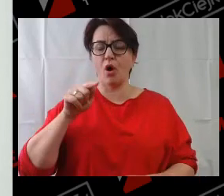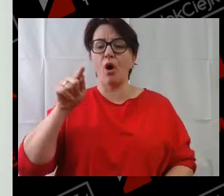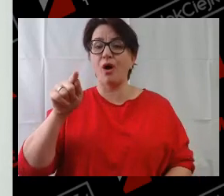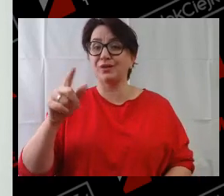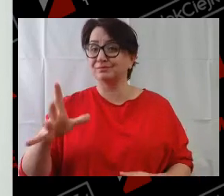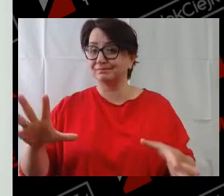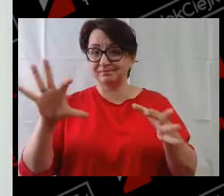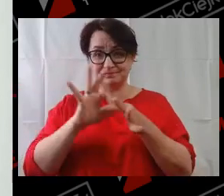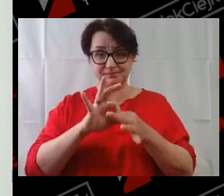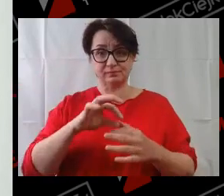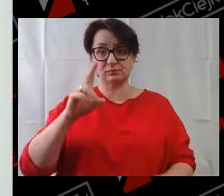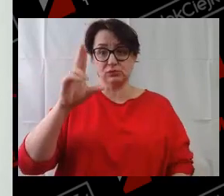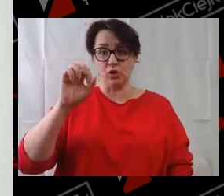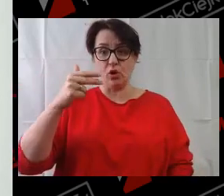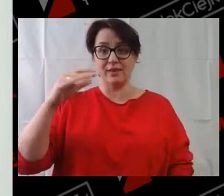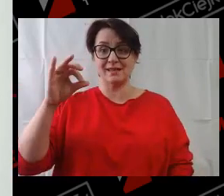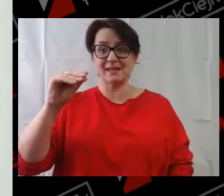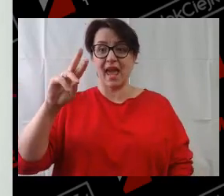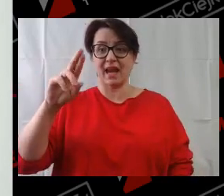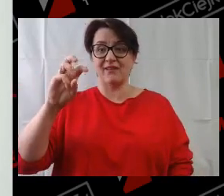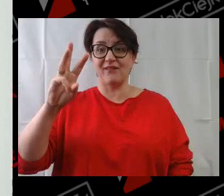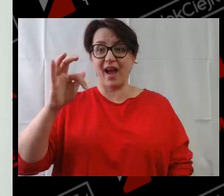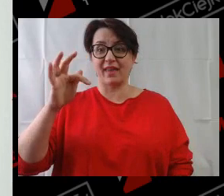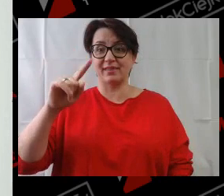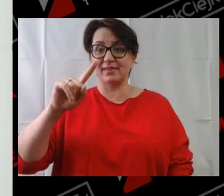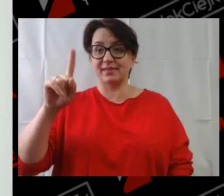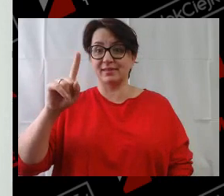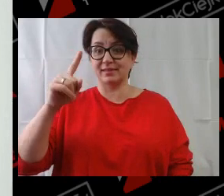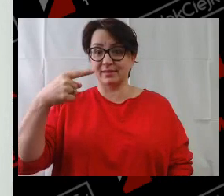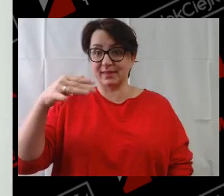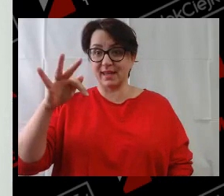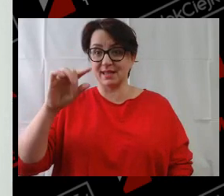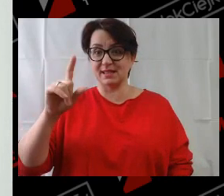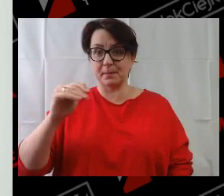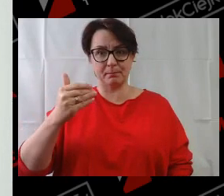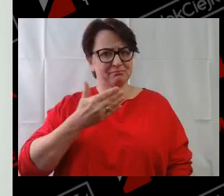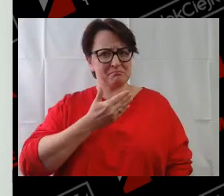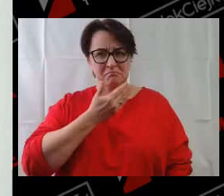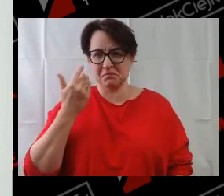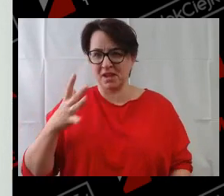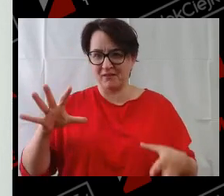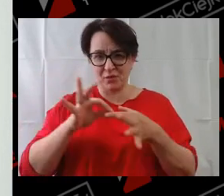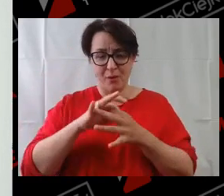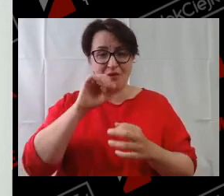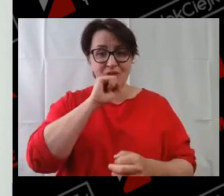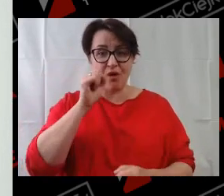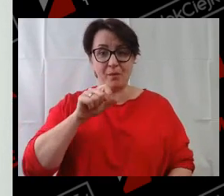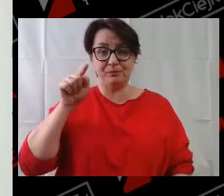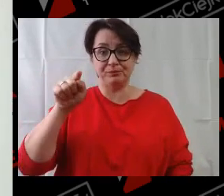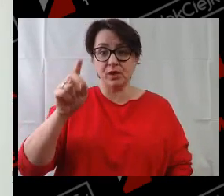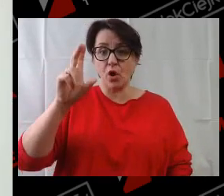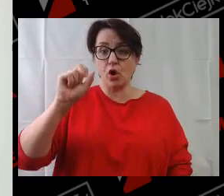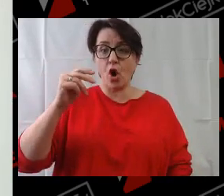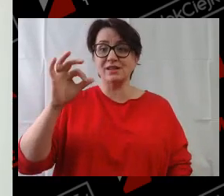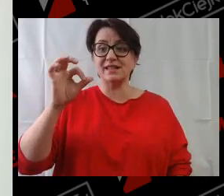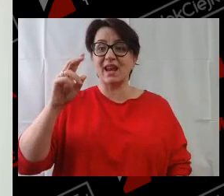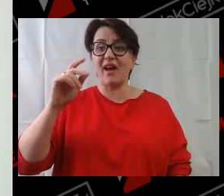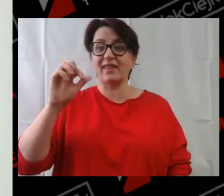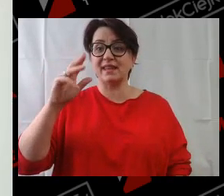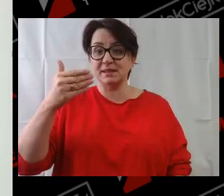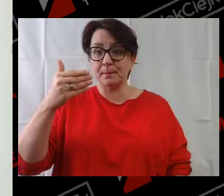wspólnego konserwatyzm to jest pewne temperament podejrzliwy wobec entuzjastów